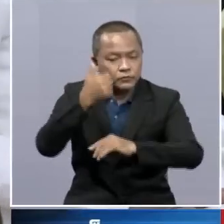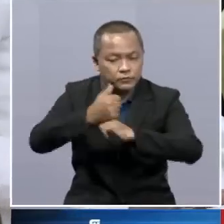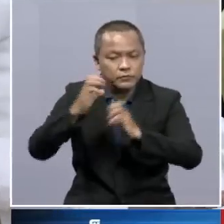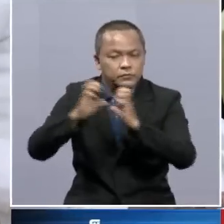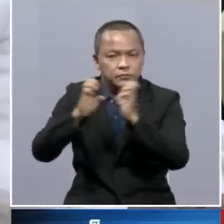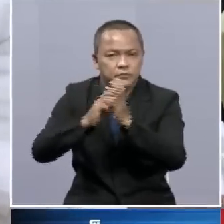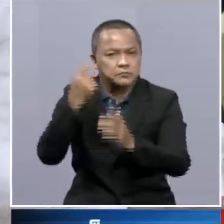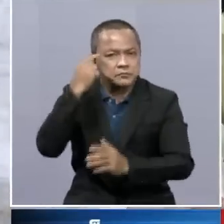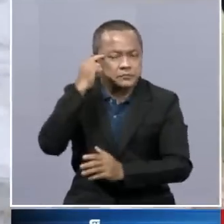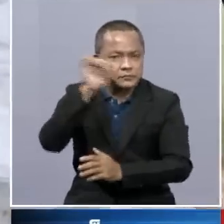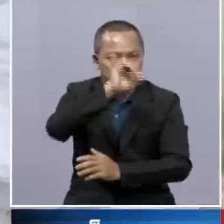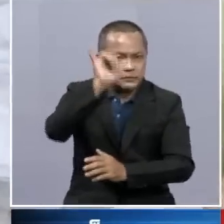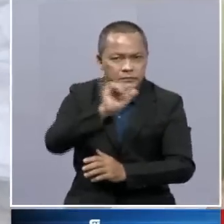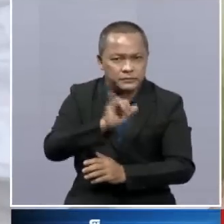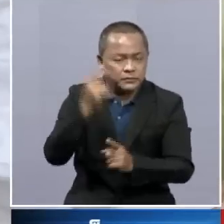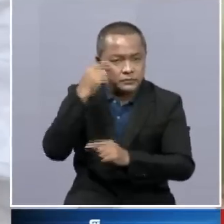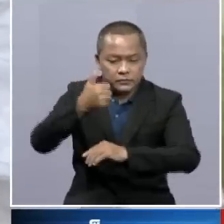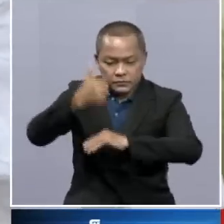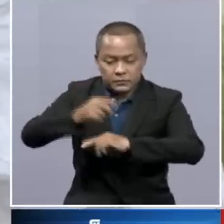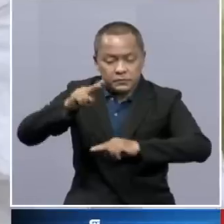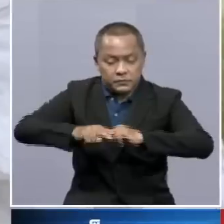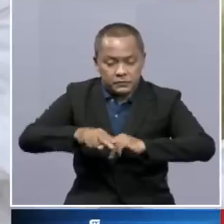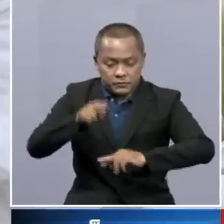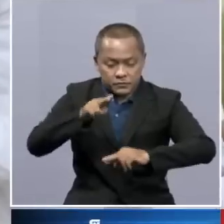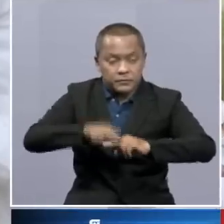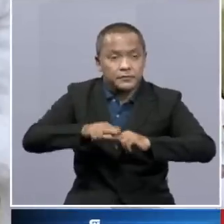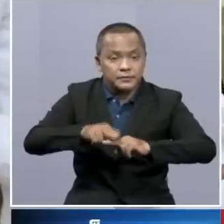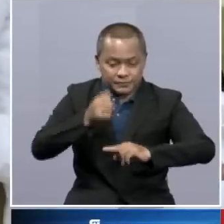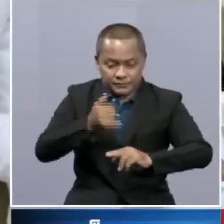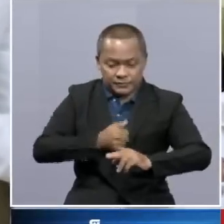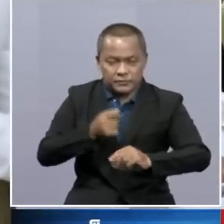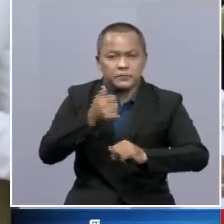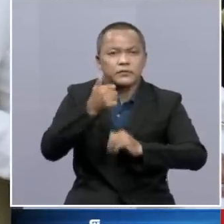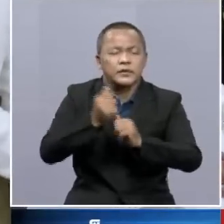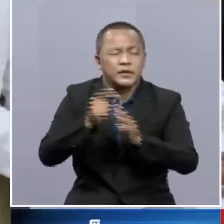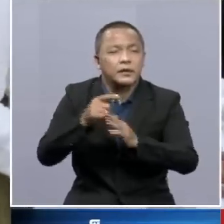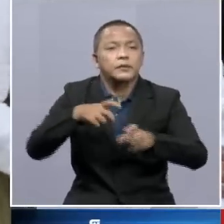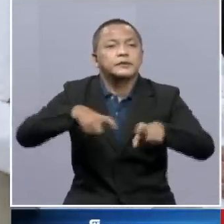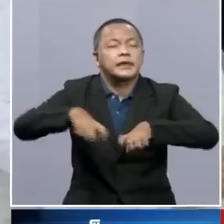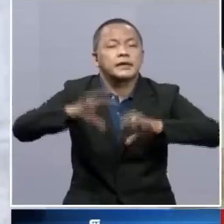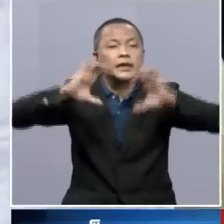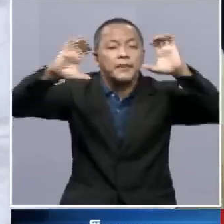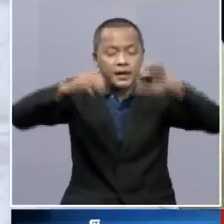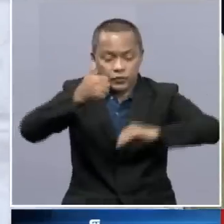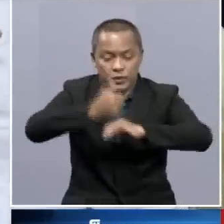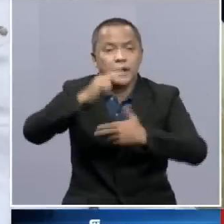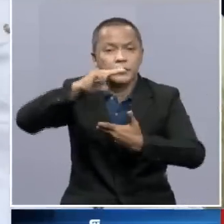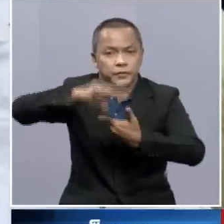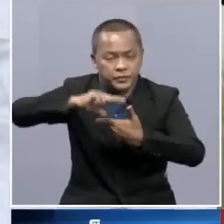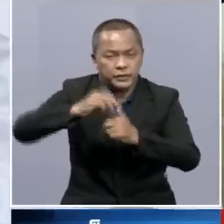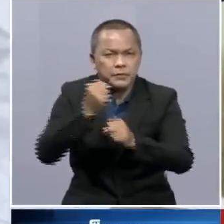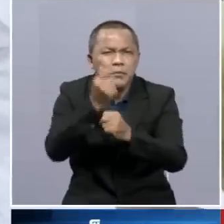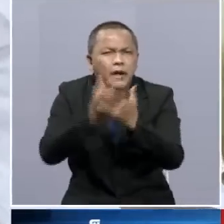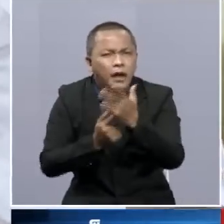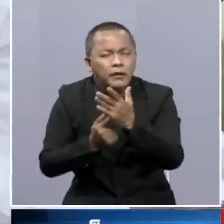ฉลียวใจว่าคนที่นั่งอยู่หัวโต๊ะอาหารน่ะที่คุณอนุทินเขาเรียกว่าเป็นผู้จัดการรัฐบาลอย่างบิ๊กป้อมเนี่ยนะคะกำลังทำอะ